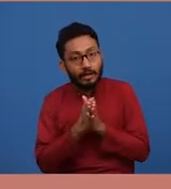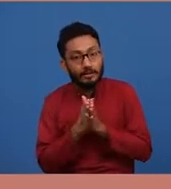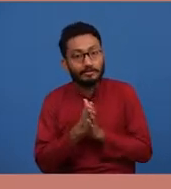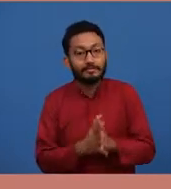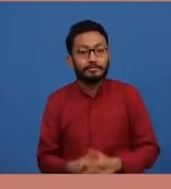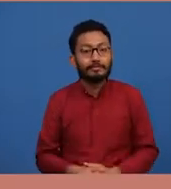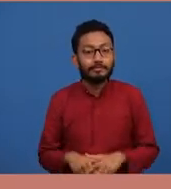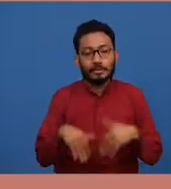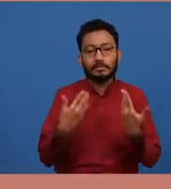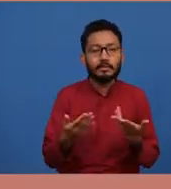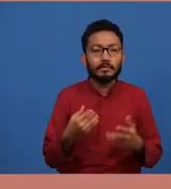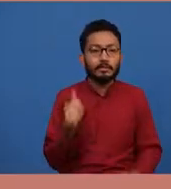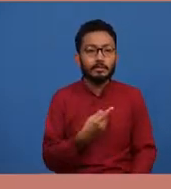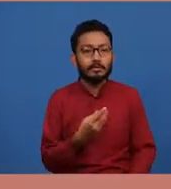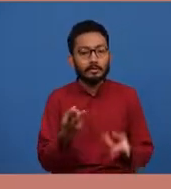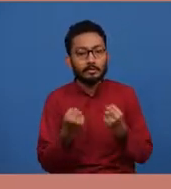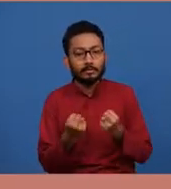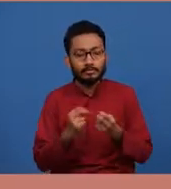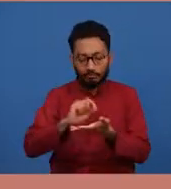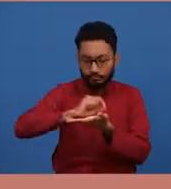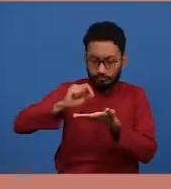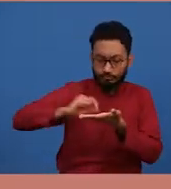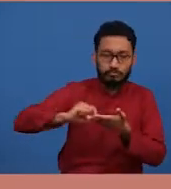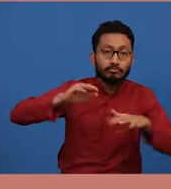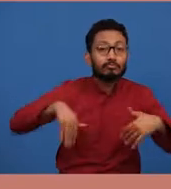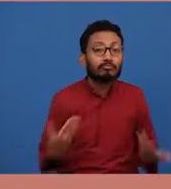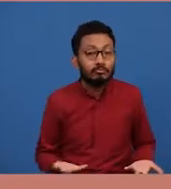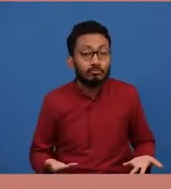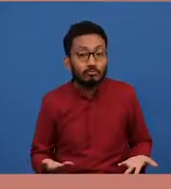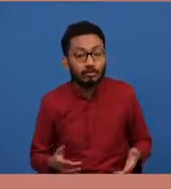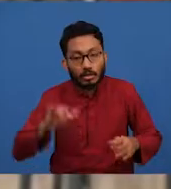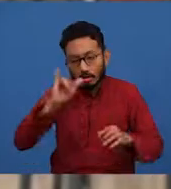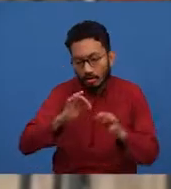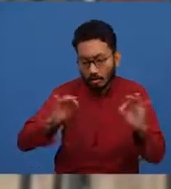Bagaimanakah kita hendak menulis jawapannya dengan ayat yang lengkap?